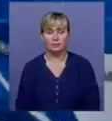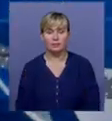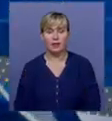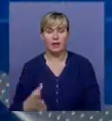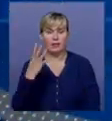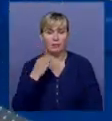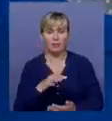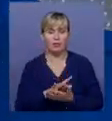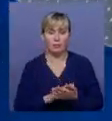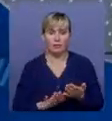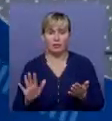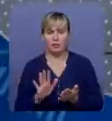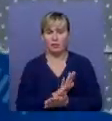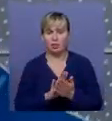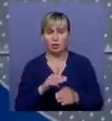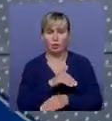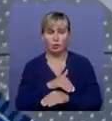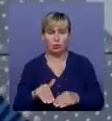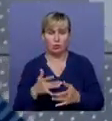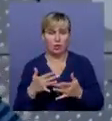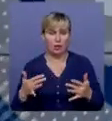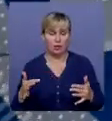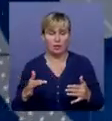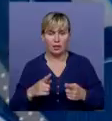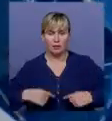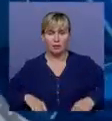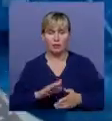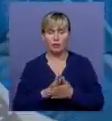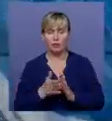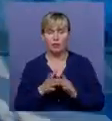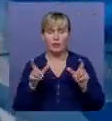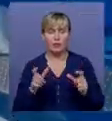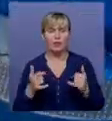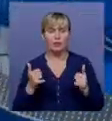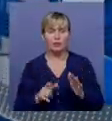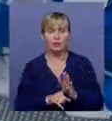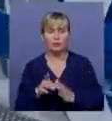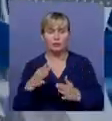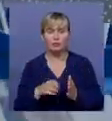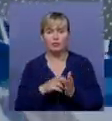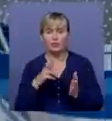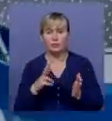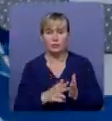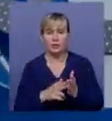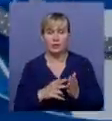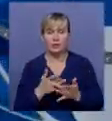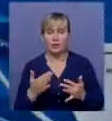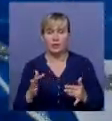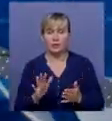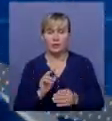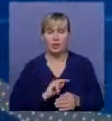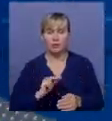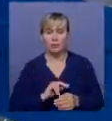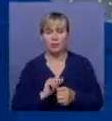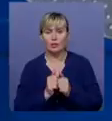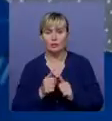В Алматы продолжается дезинфекция улиц и социальных объектов в условиях карантина. Сегодня стартовал уже 18-й этап санитарных работ. За